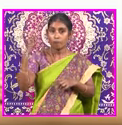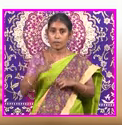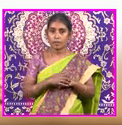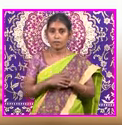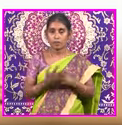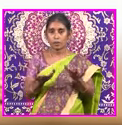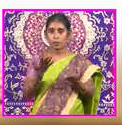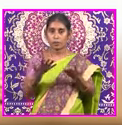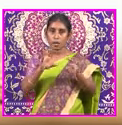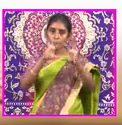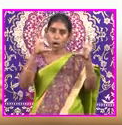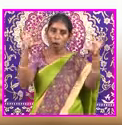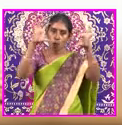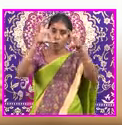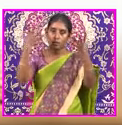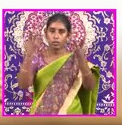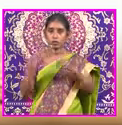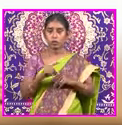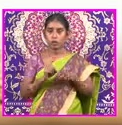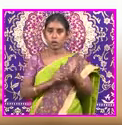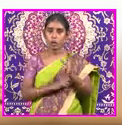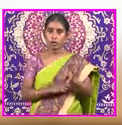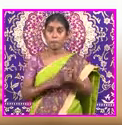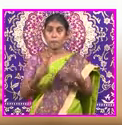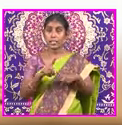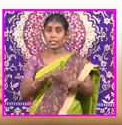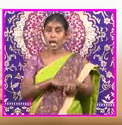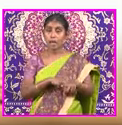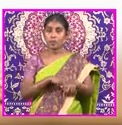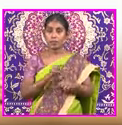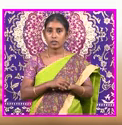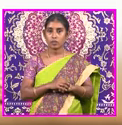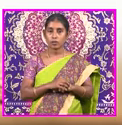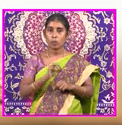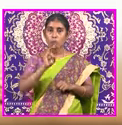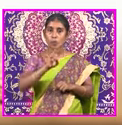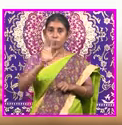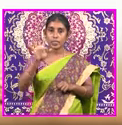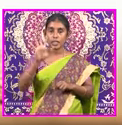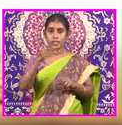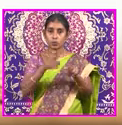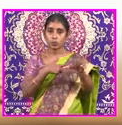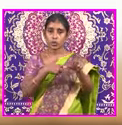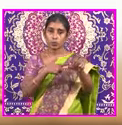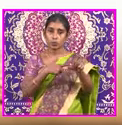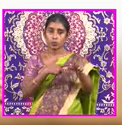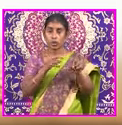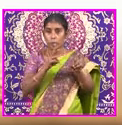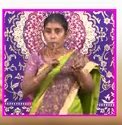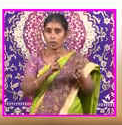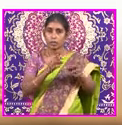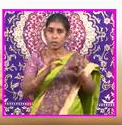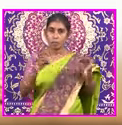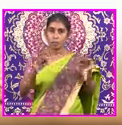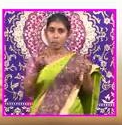குறிக்கும். ஆனால் காலநிலை என்பது ஏறக்குறைய 35 ஆண்டுகள் இது வந்து நிலையானது, மாறவே மாறாது.